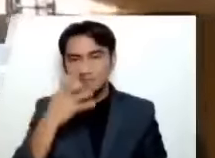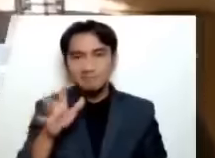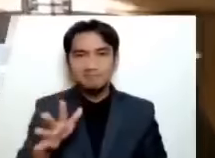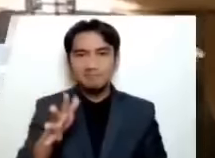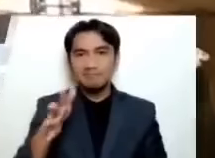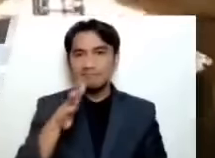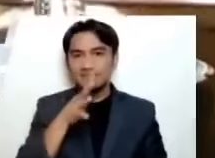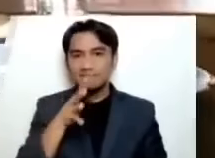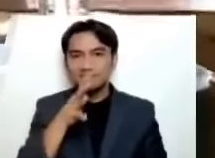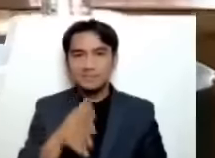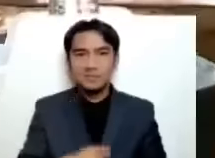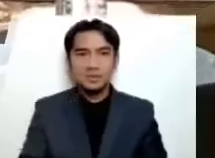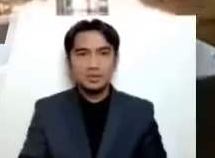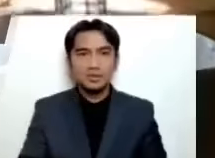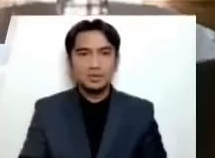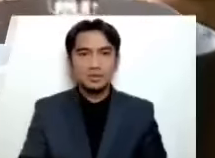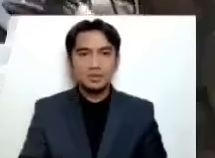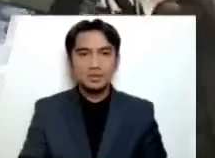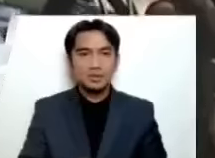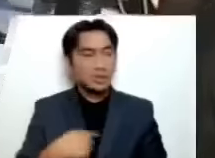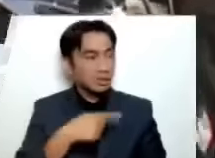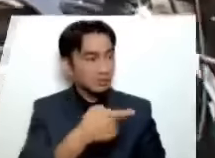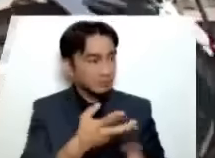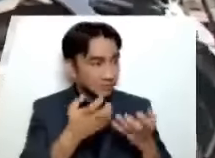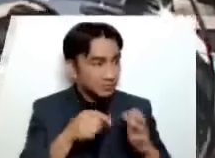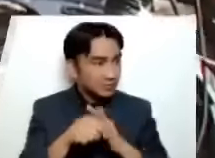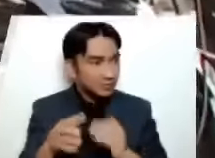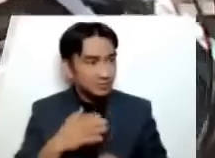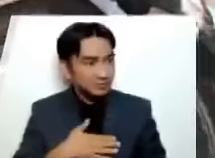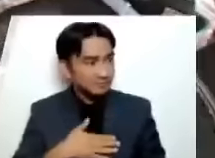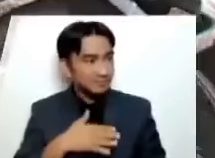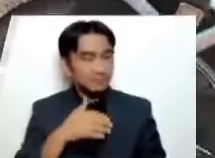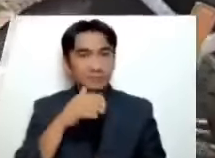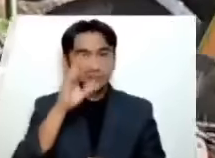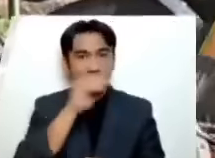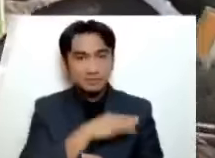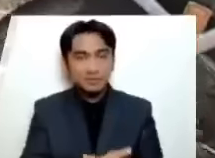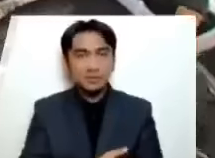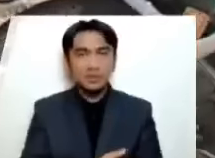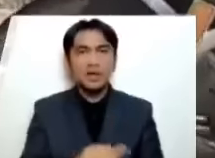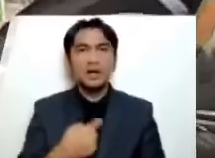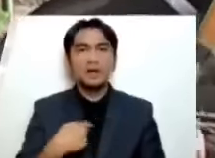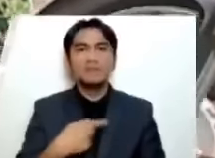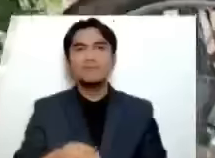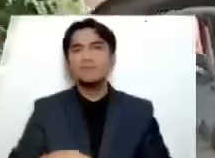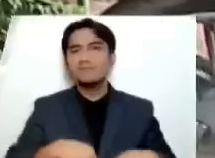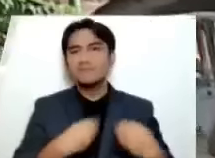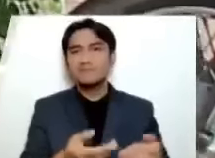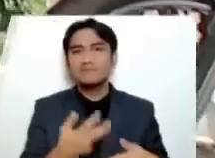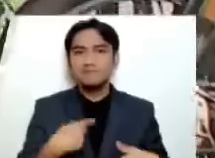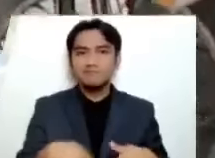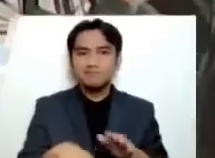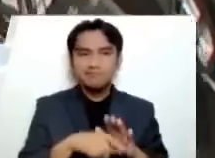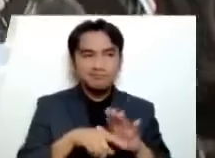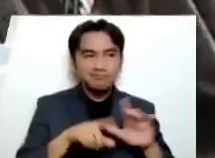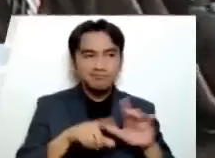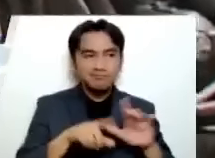Basketball lang, papatay mo ako! Bibigyan ko ng kadalaan yan, dahil hambog yan. Ang dami na palang kaso ng demonyong yan